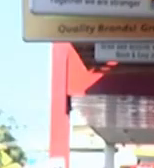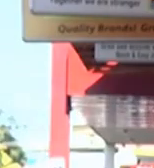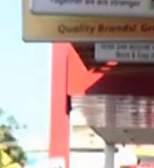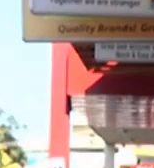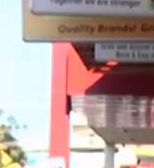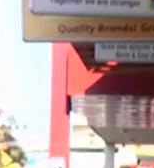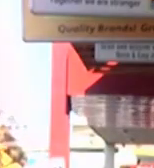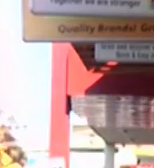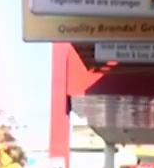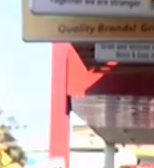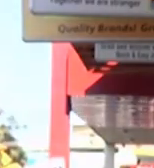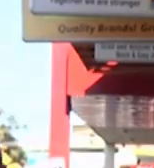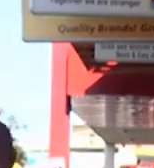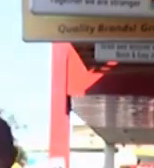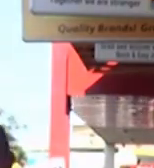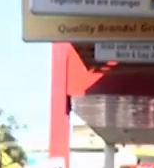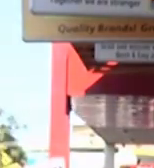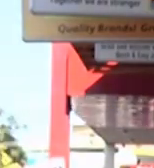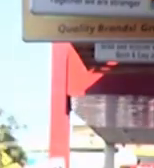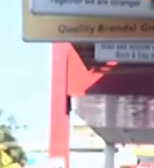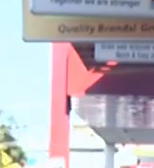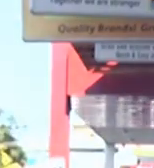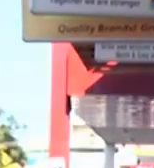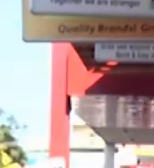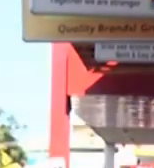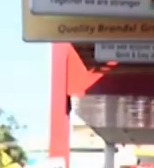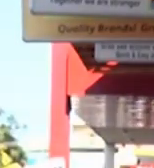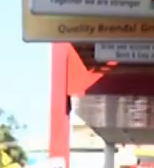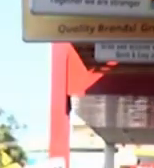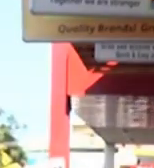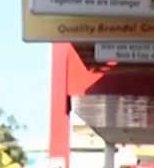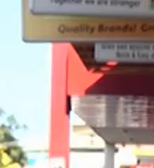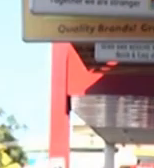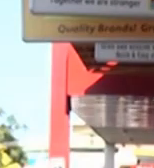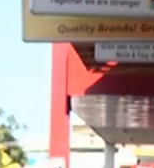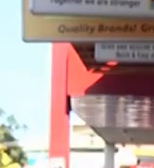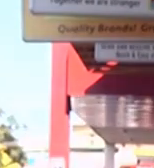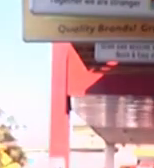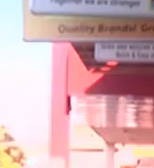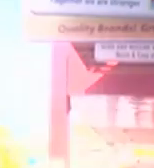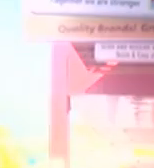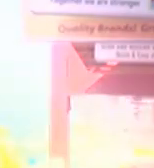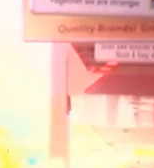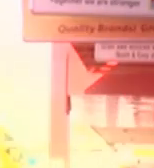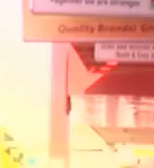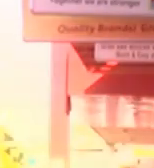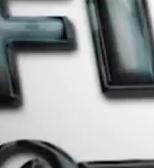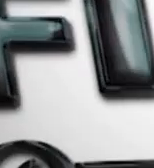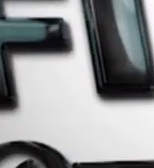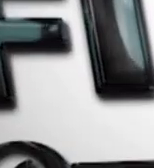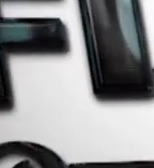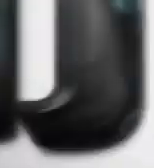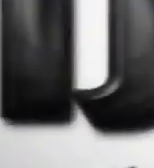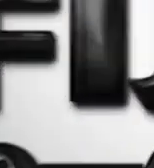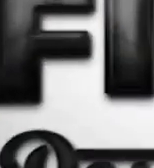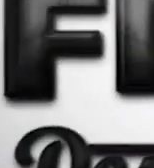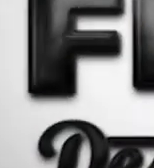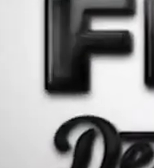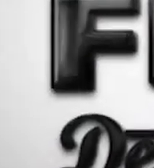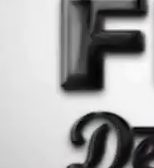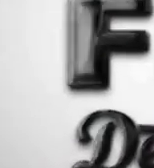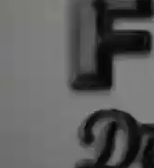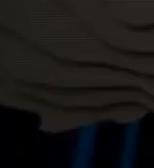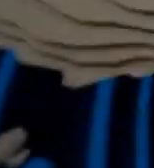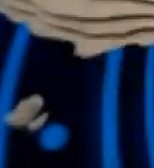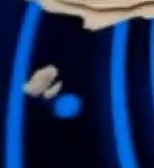मैं तो दिल्ली में रहता हूँ और रेडियो फीजी रोज सुनता हूँ। रेडियो फीजी 2